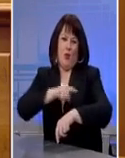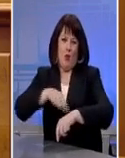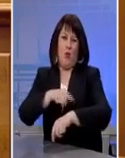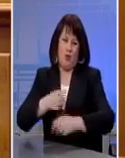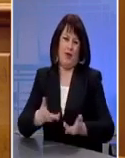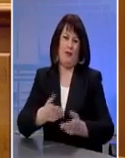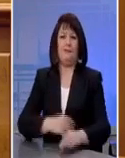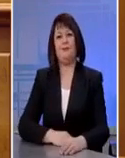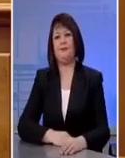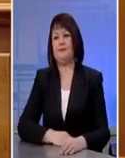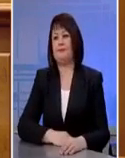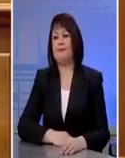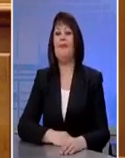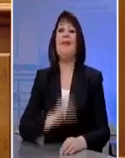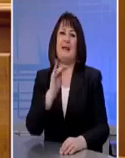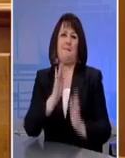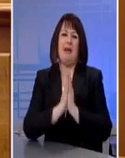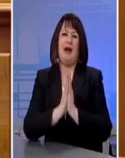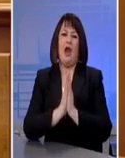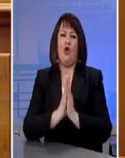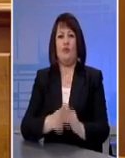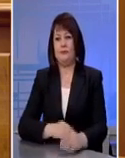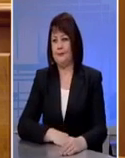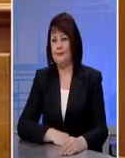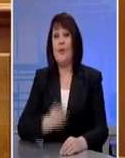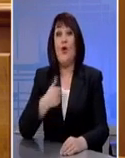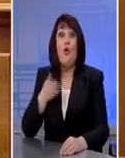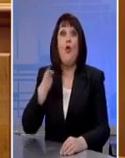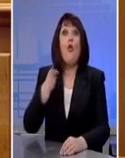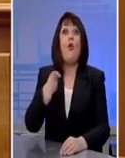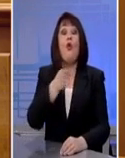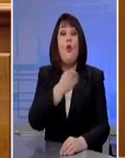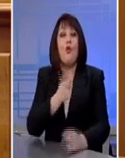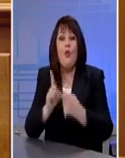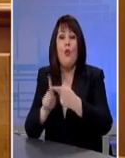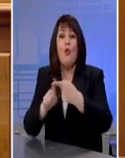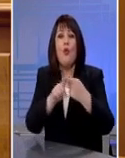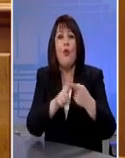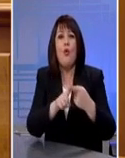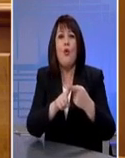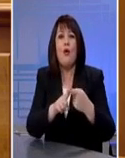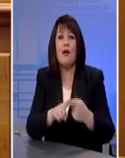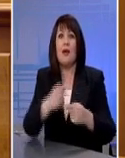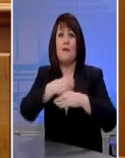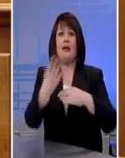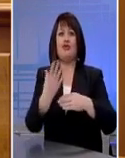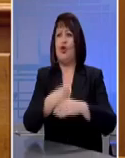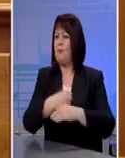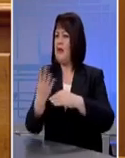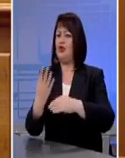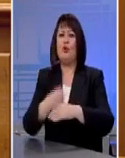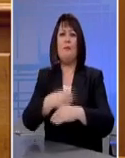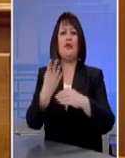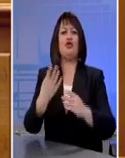και συναντώ διοικητές οργανισμών κλπ. Όπου και αν πάω, ήμουνα του ΠΑΣΟΚ. Ήμουνα του ΠΑΣΟΚ. Ο